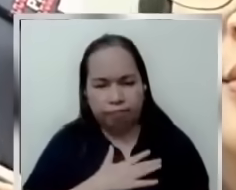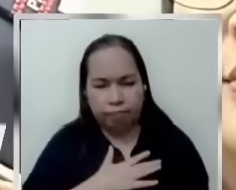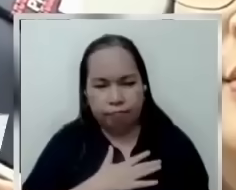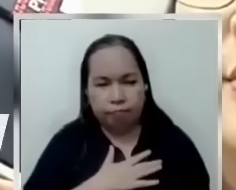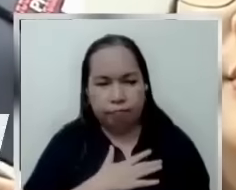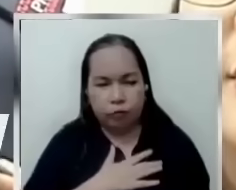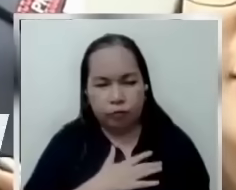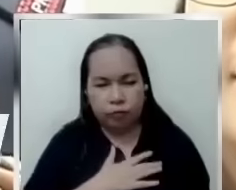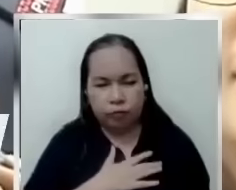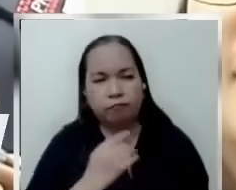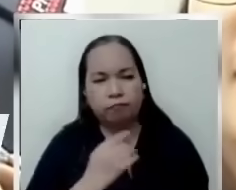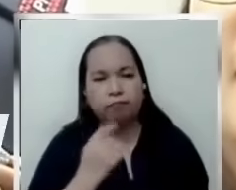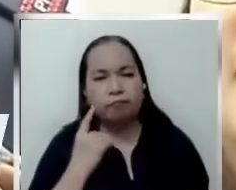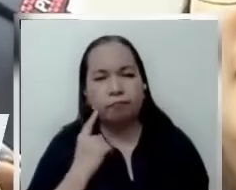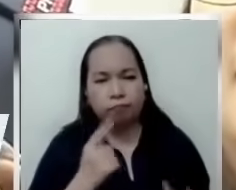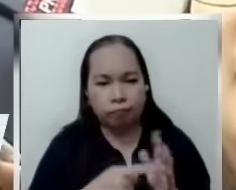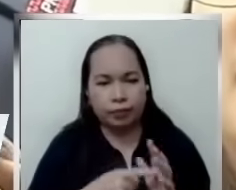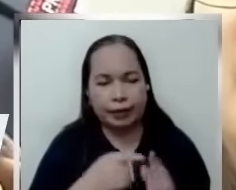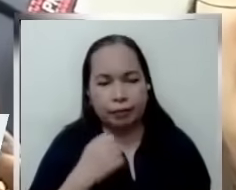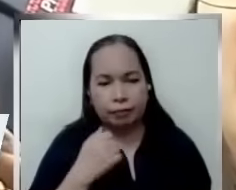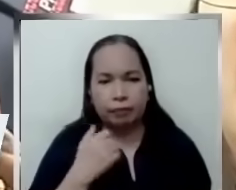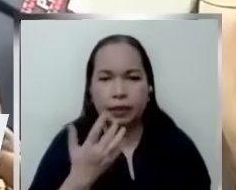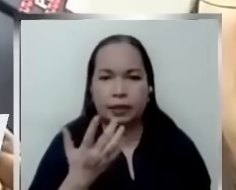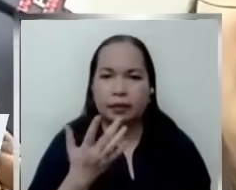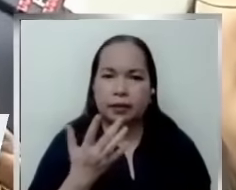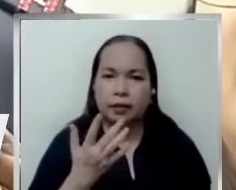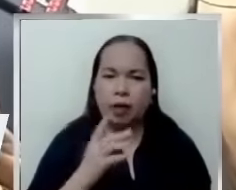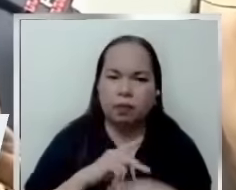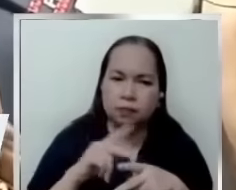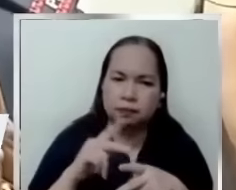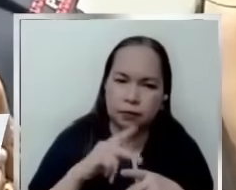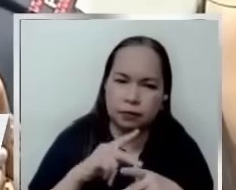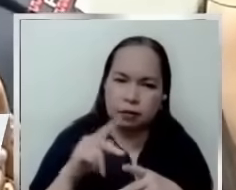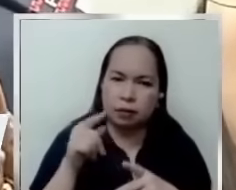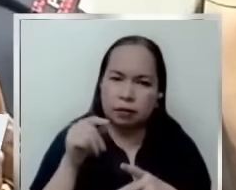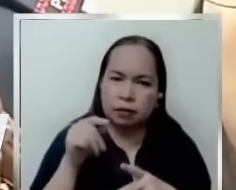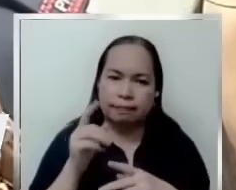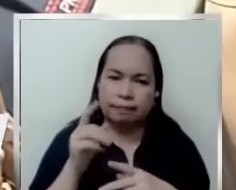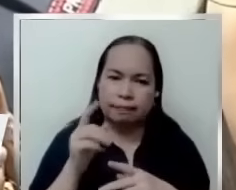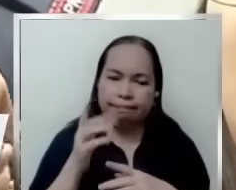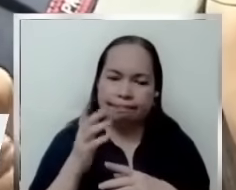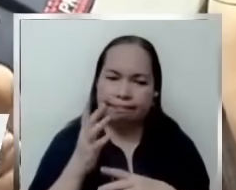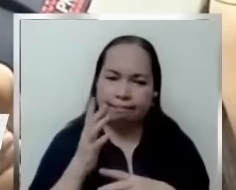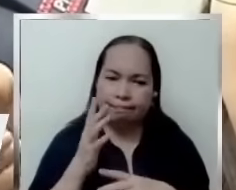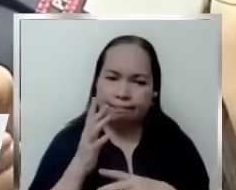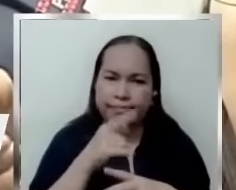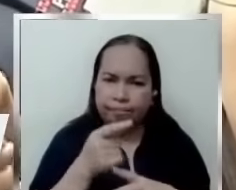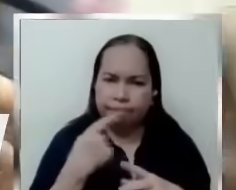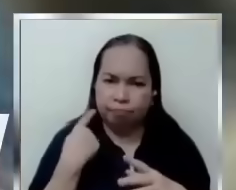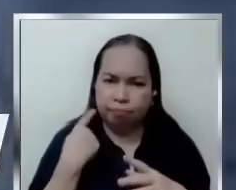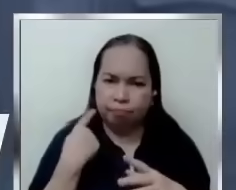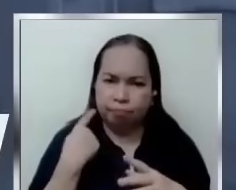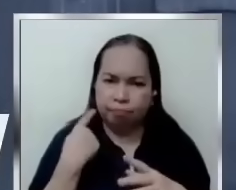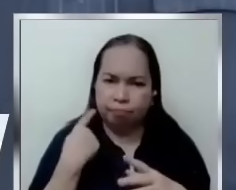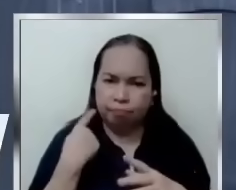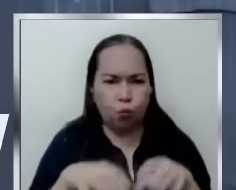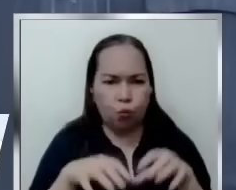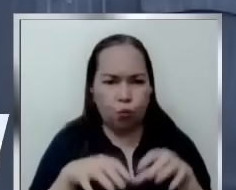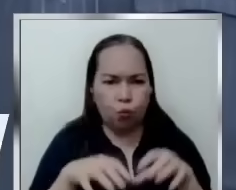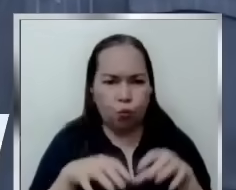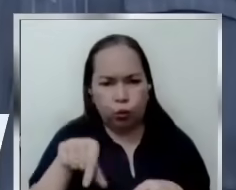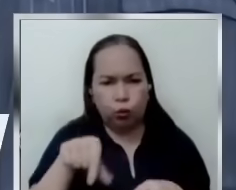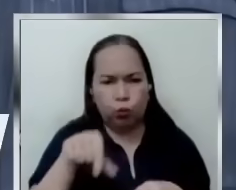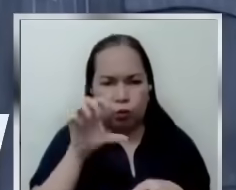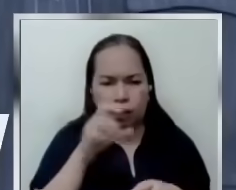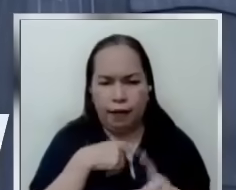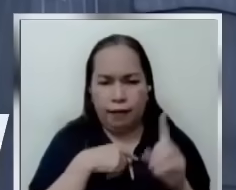some sort of delikadesa Nakita naman natin marami siyang nagawang maganda sa Quezon City. Sa isang